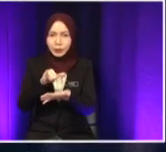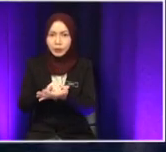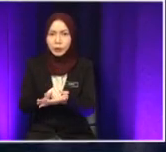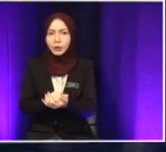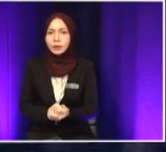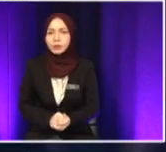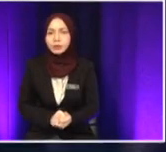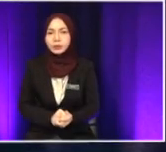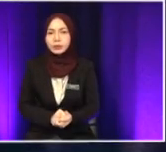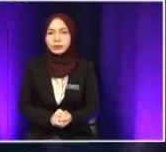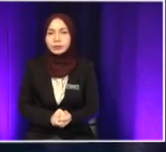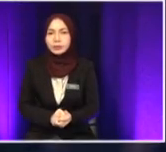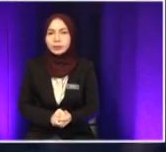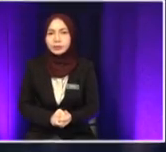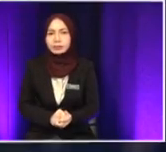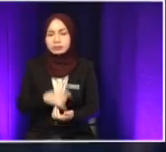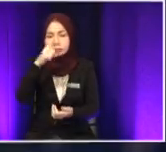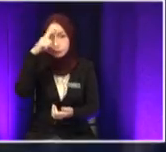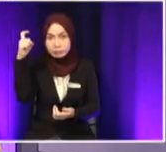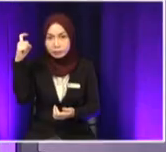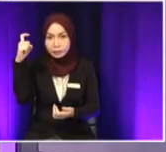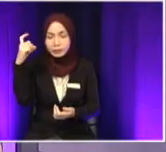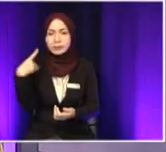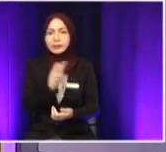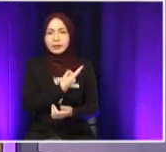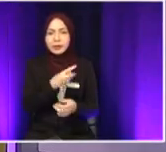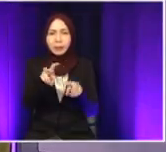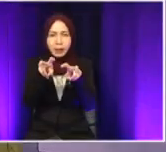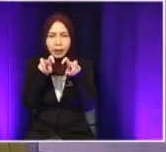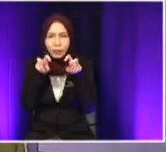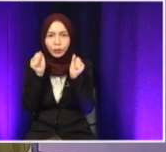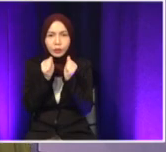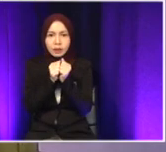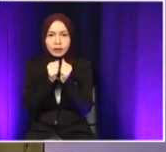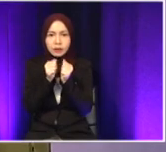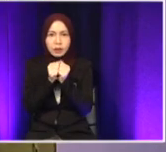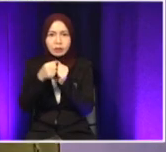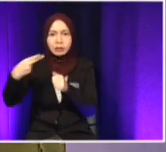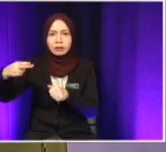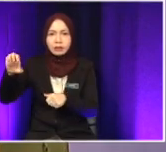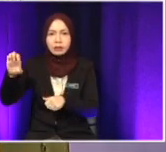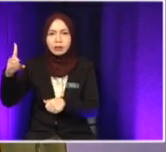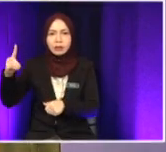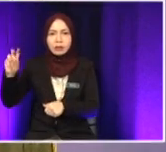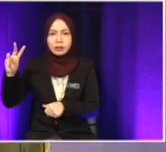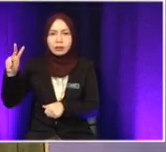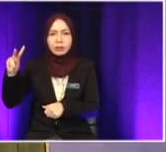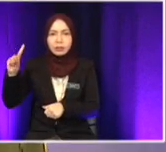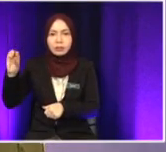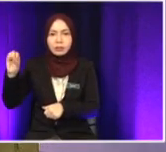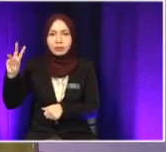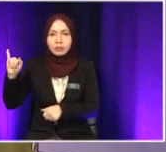dengan hedonisme yang pertama pengaruh media massa oke